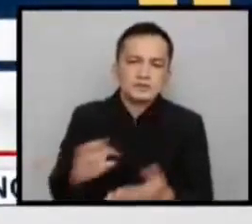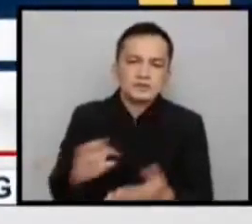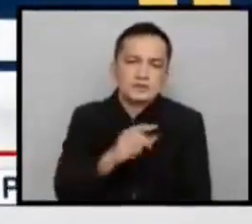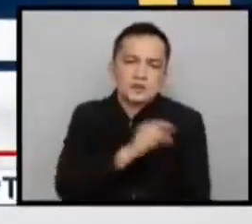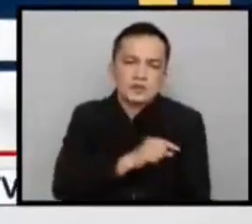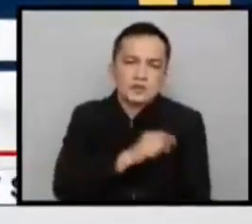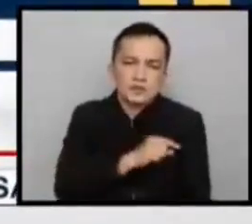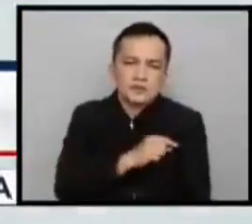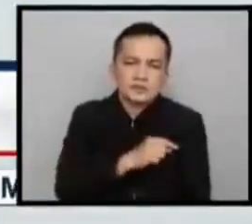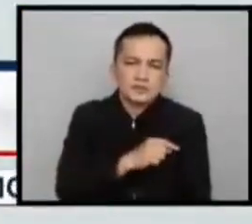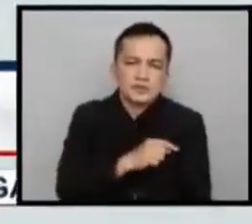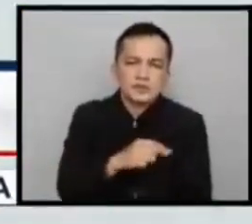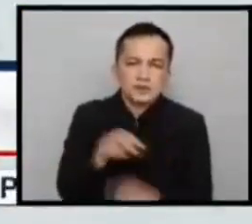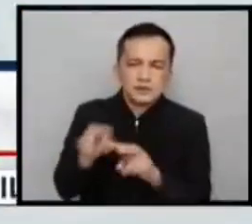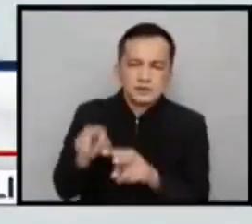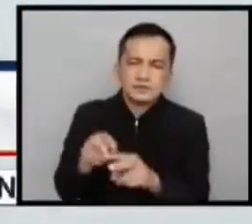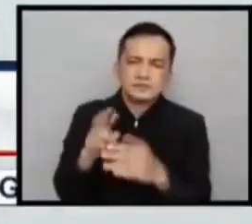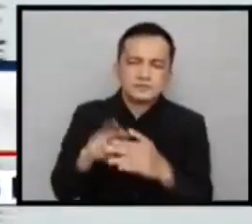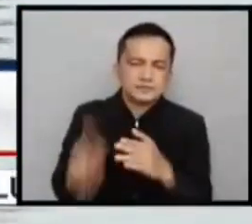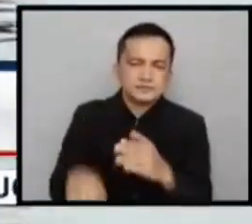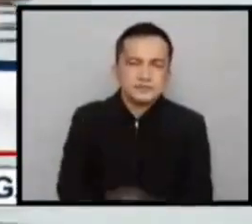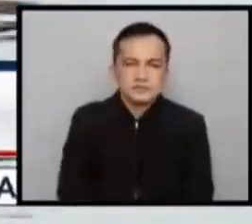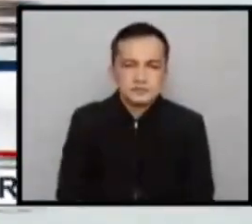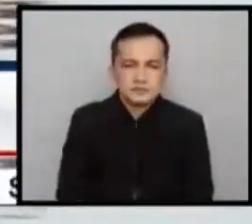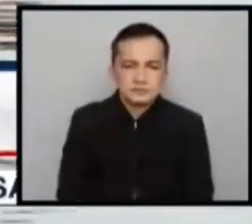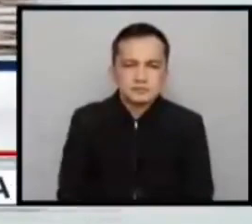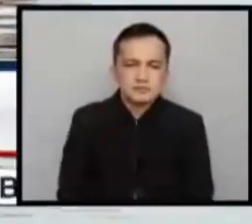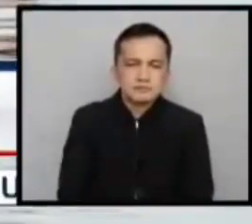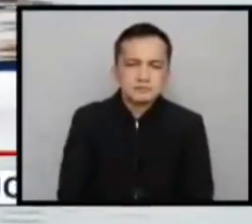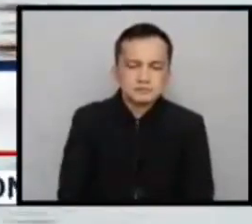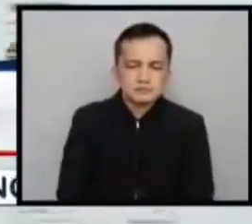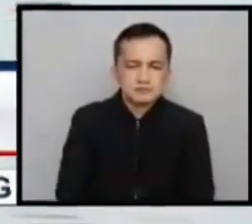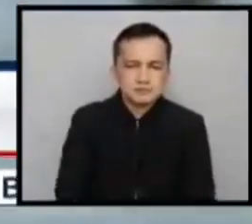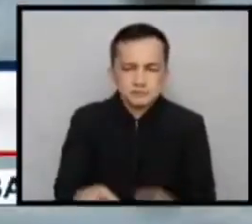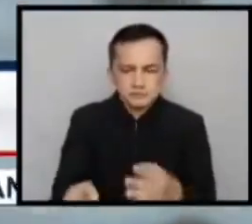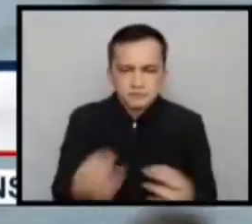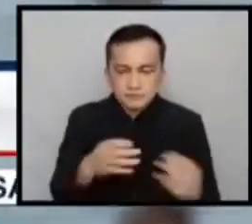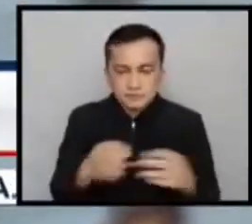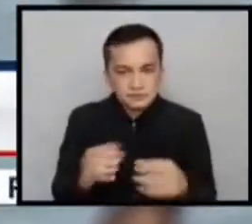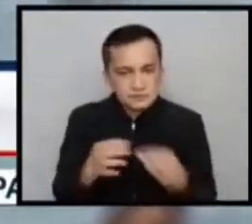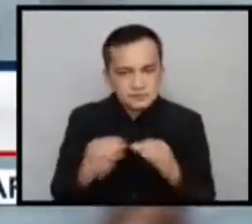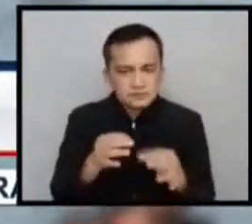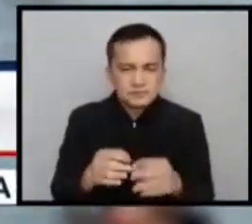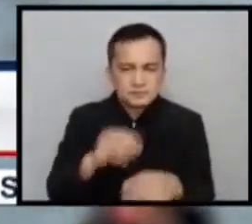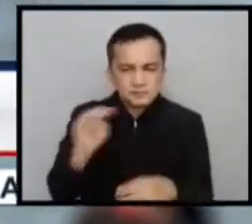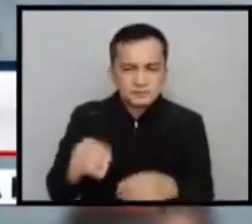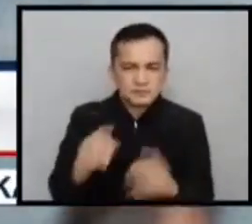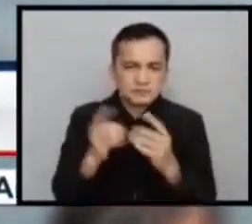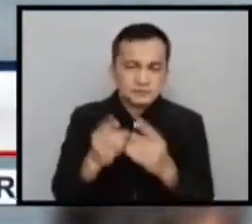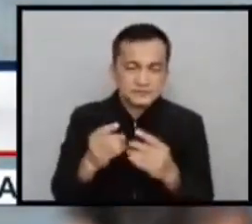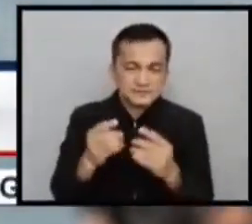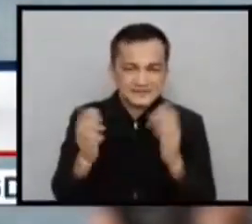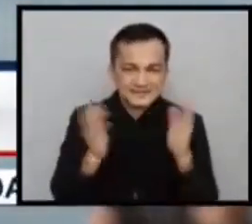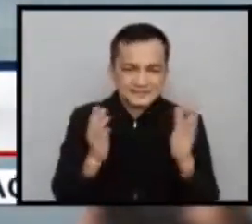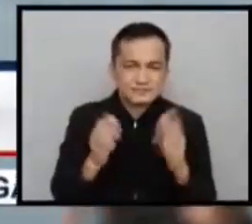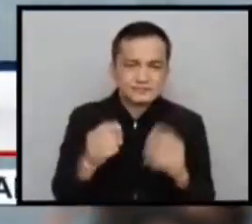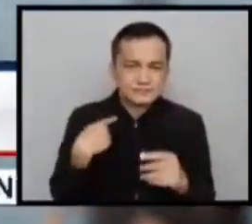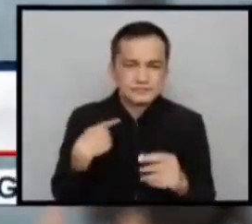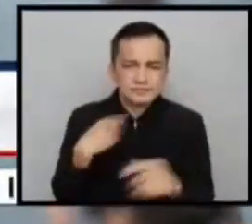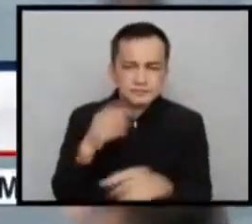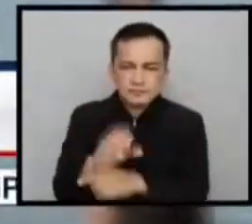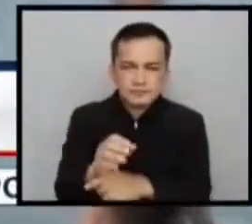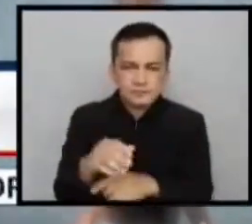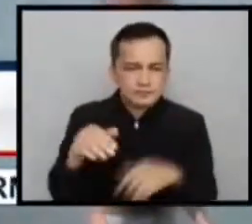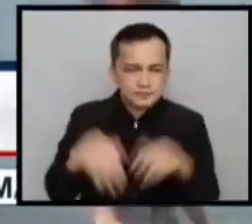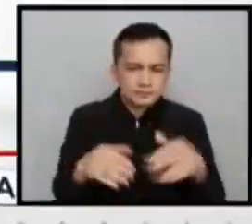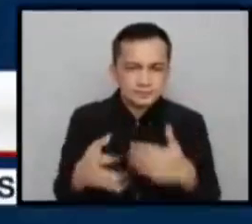na result. Ipinaliwanag ng Manila Department of Public Services na may mga nagpumilit lang lumangoy dito kahit na